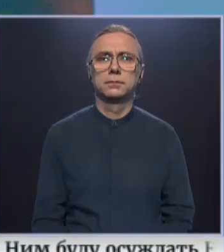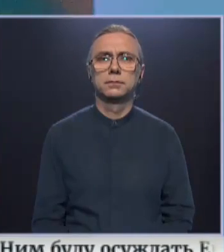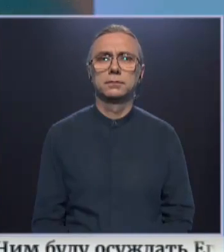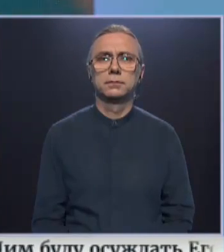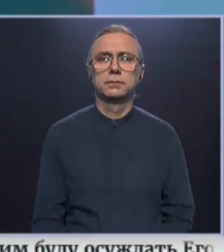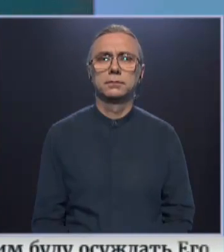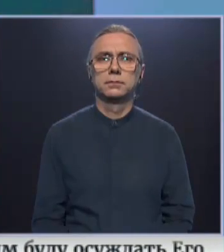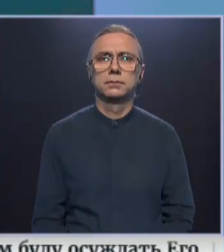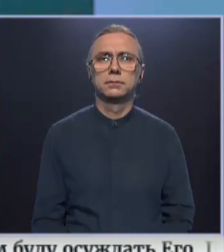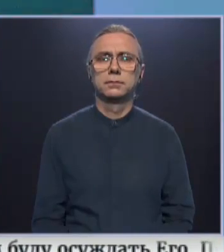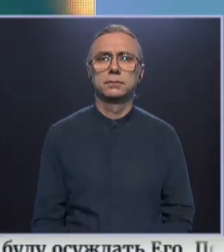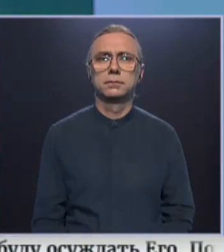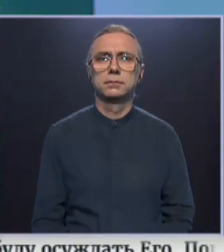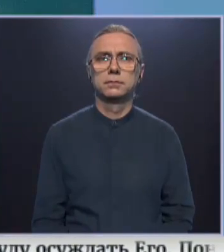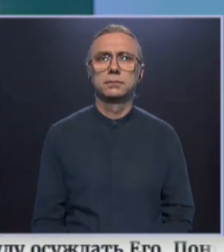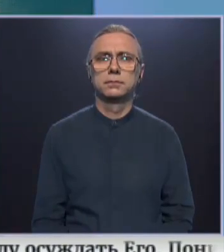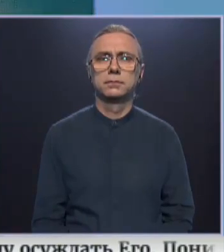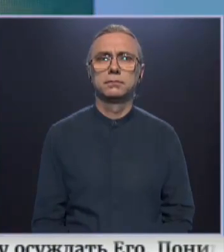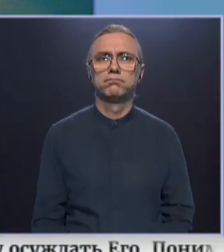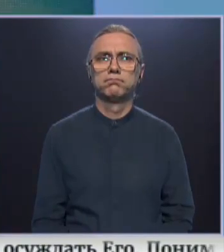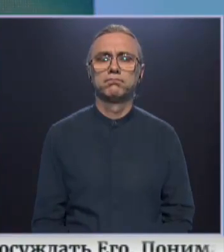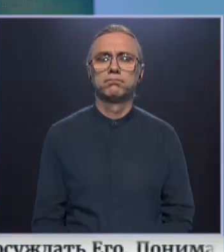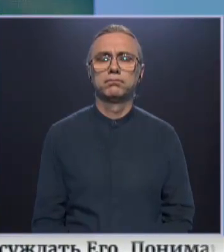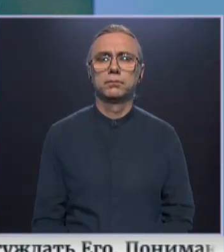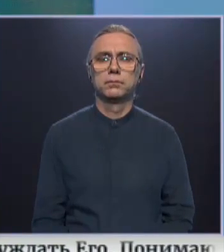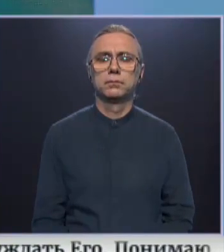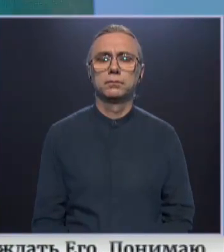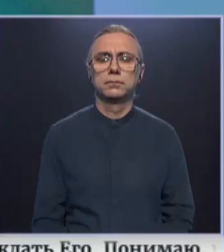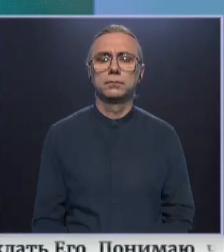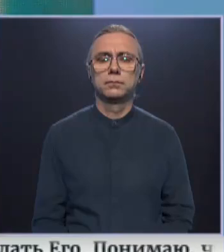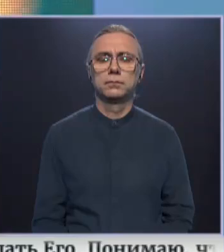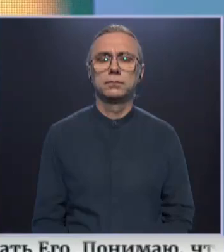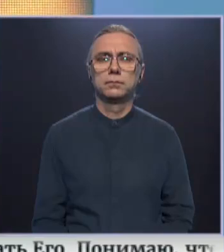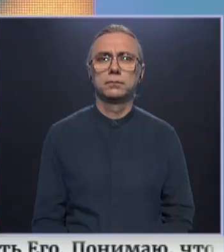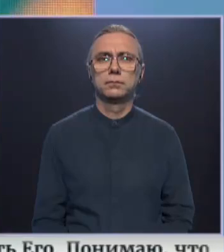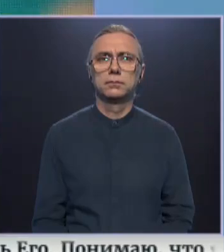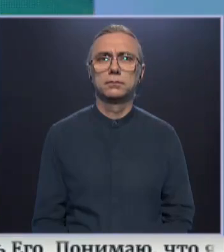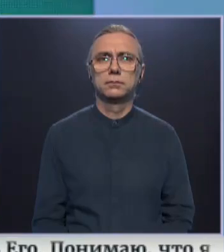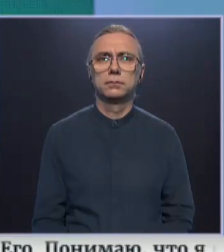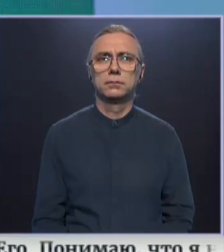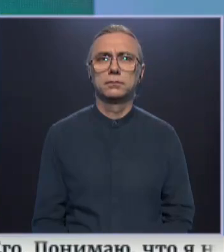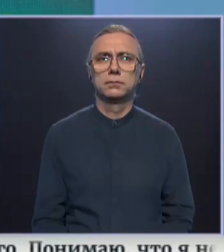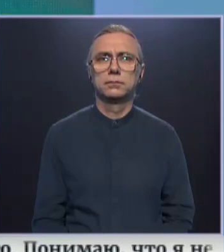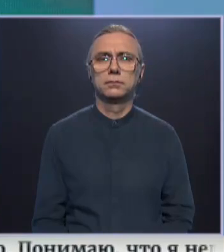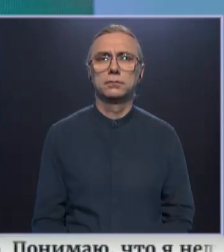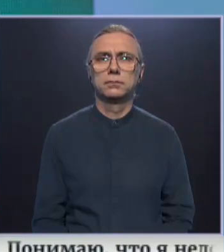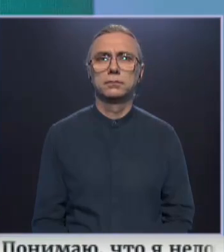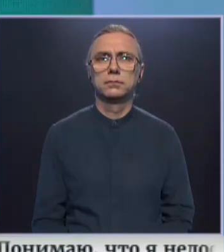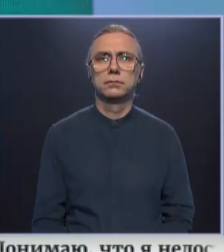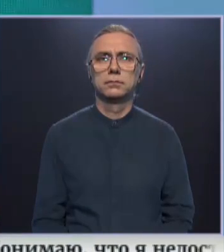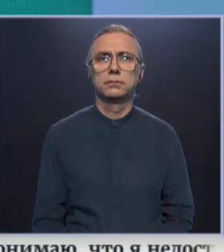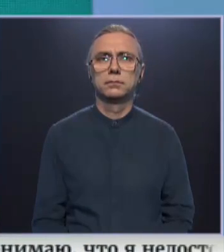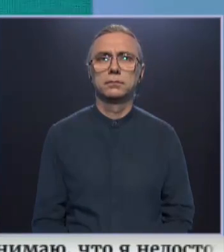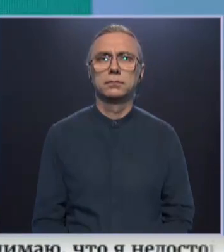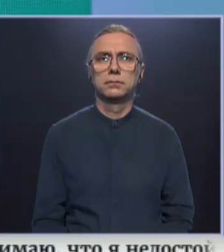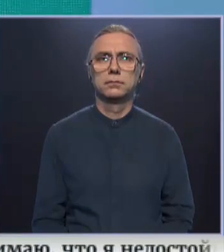он сейчас умер. Вот я 40 дней читала молитву канон Аури и